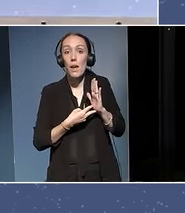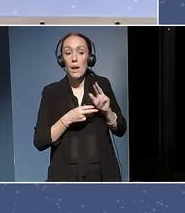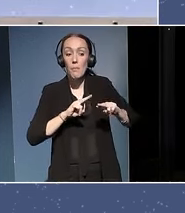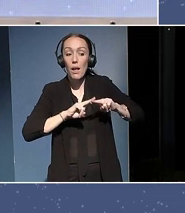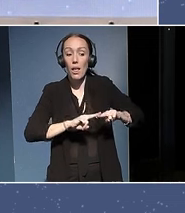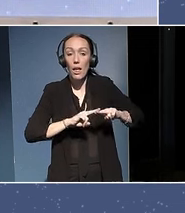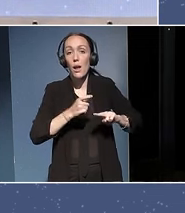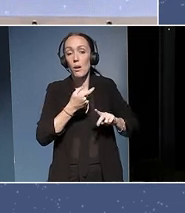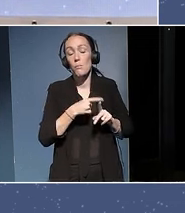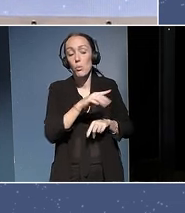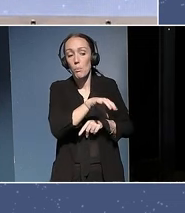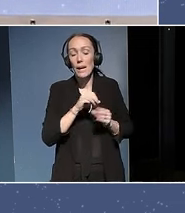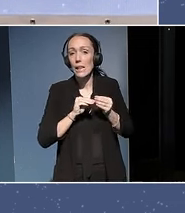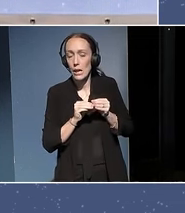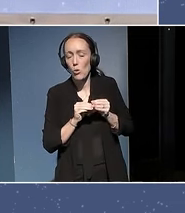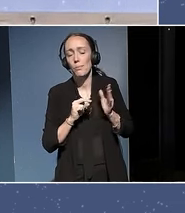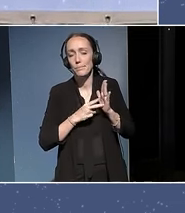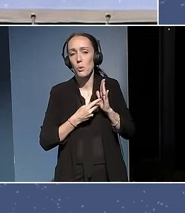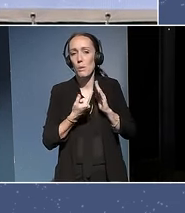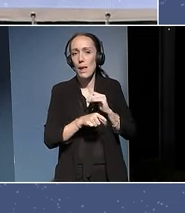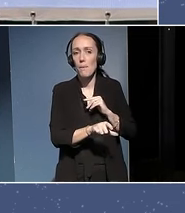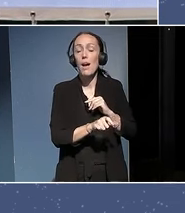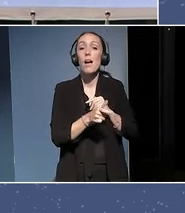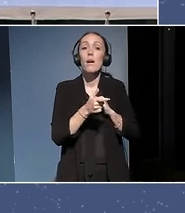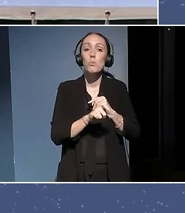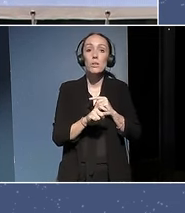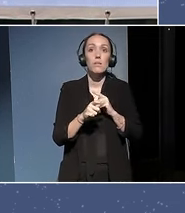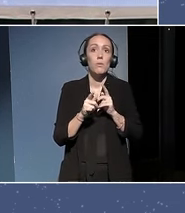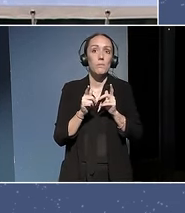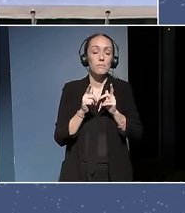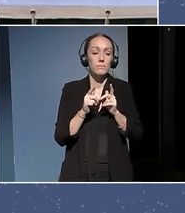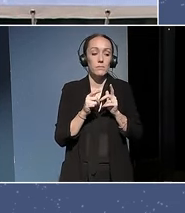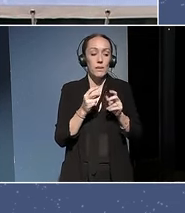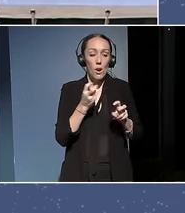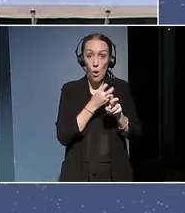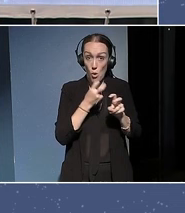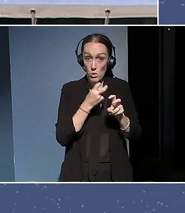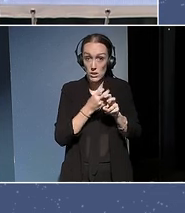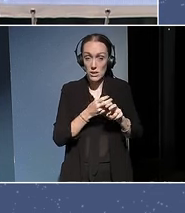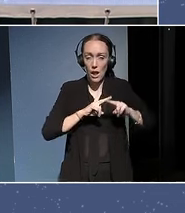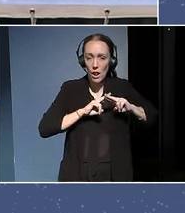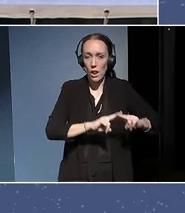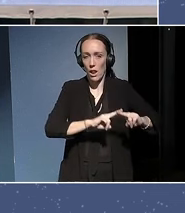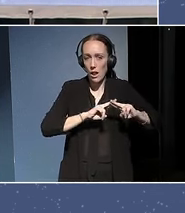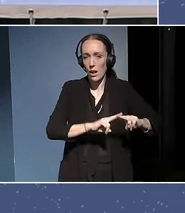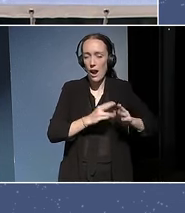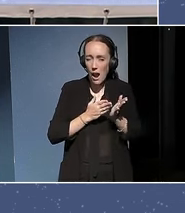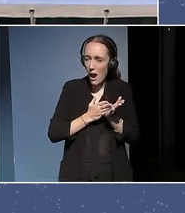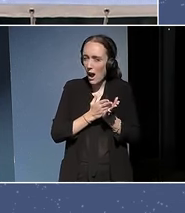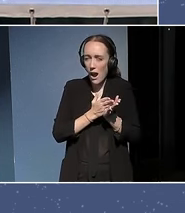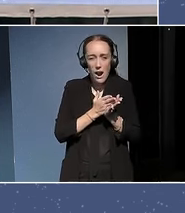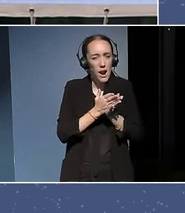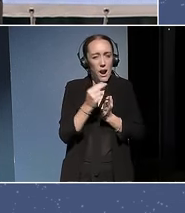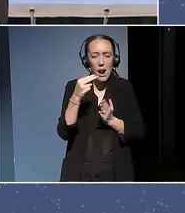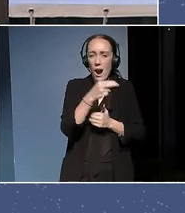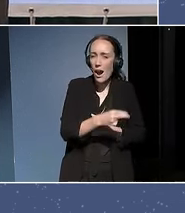recupero Sì perché le ossa al sole dopo milioni di anni sono lì da milioni di anni Sì tu sei